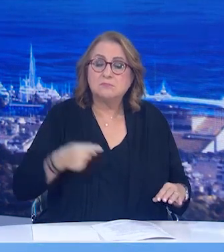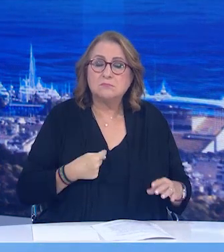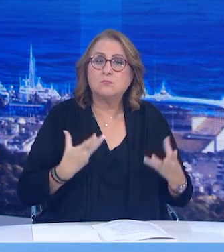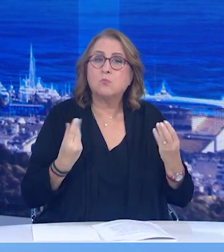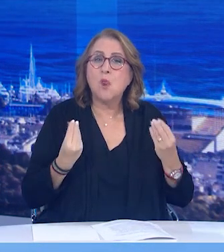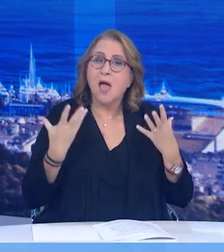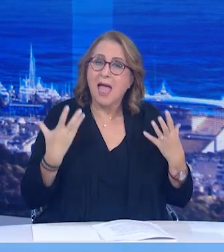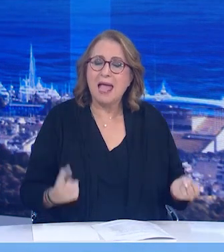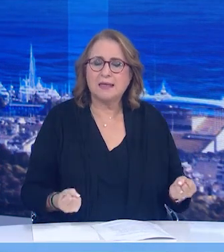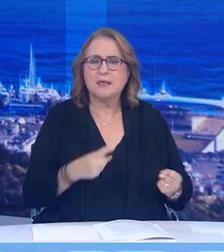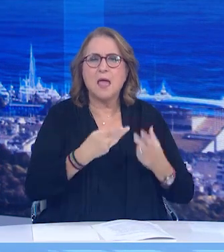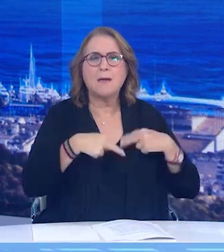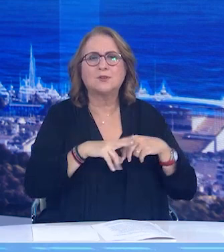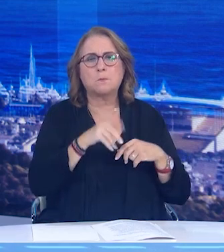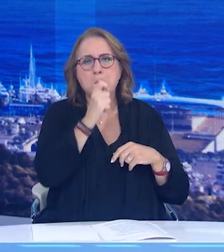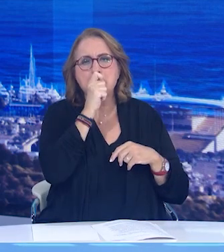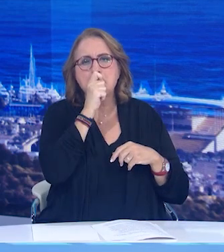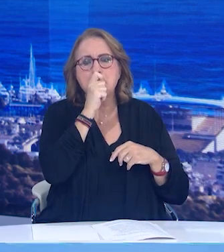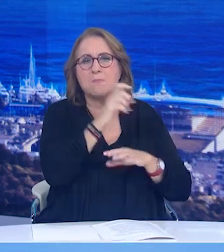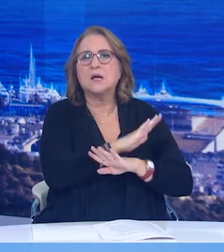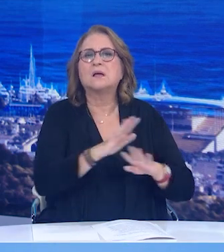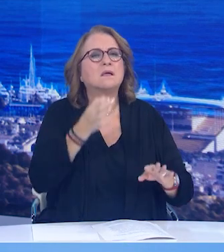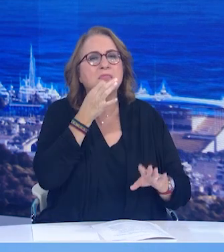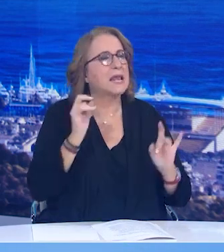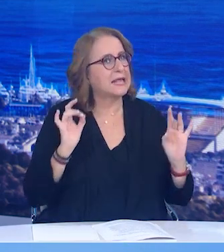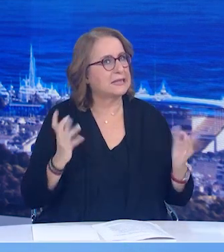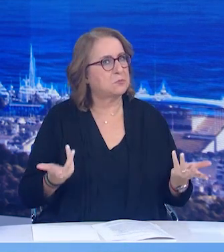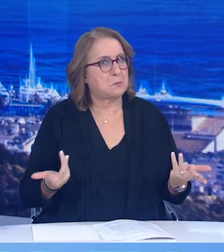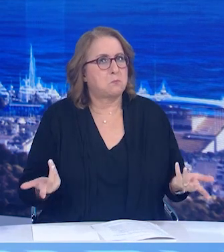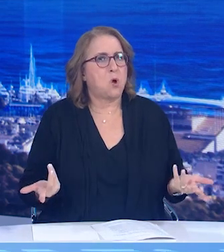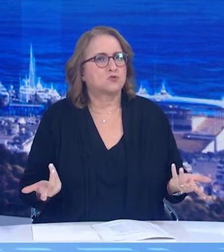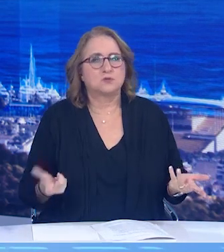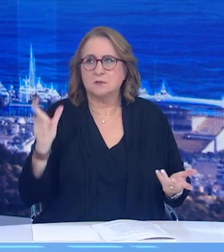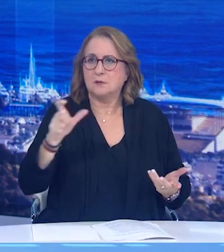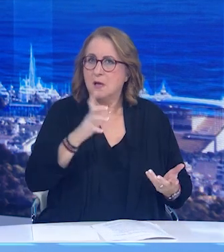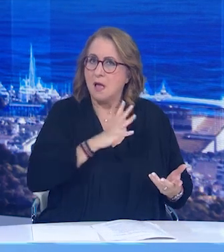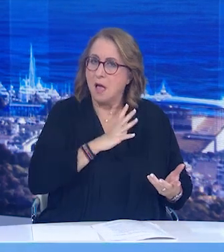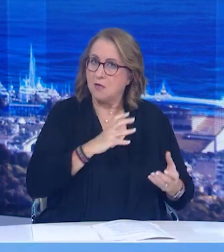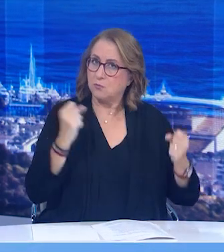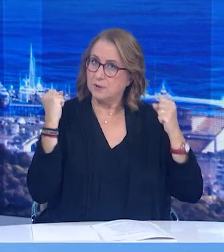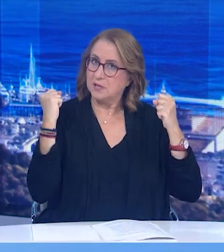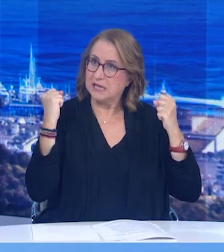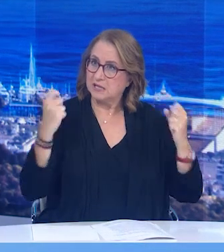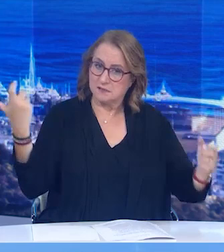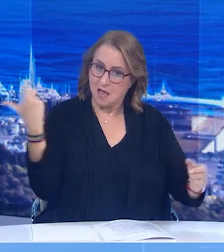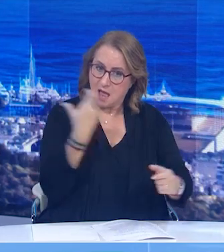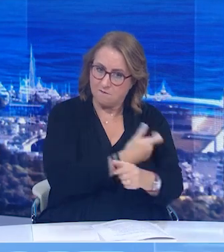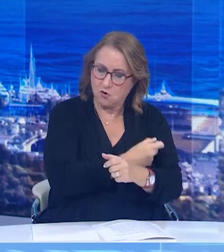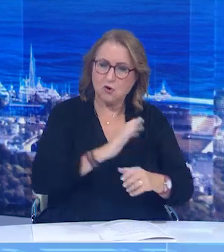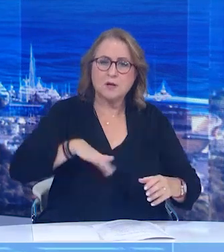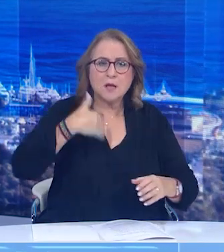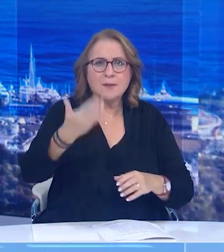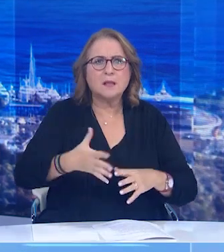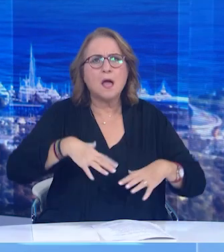τοποθετηθεί επισήμως. Δεν μπορεί οι υγιείς άνθρωποι να κάνουν τα εμβόλια και μετά να κινδυνεύουν να χάσουν τη ζωή τους. Το ζητώ